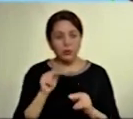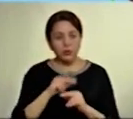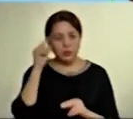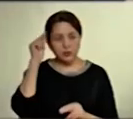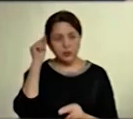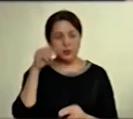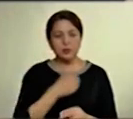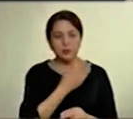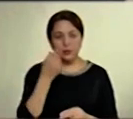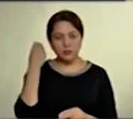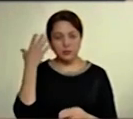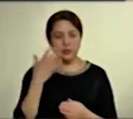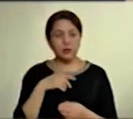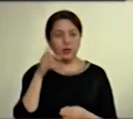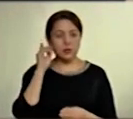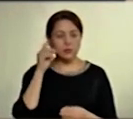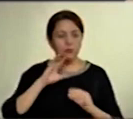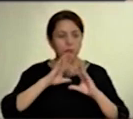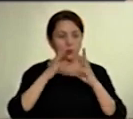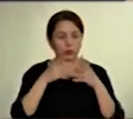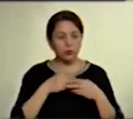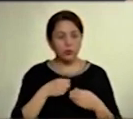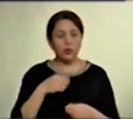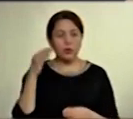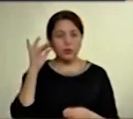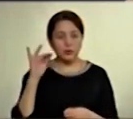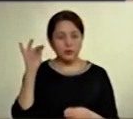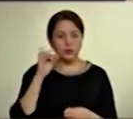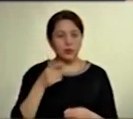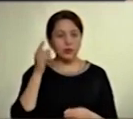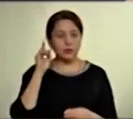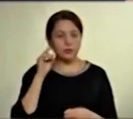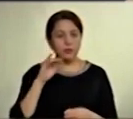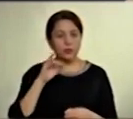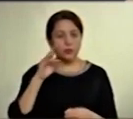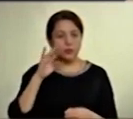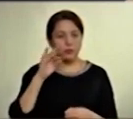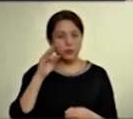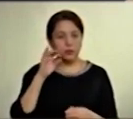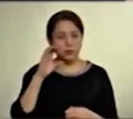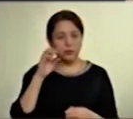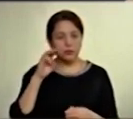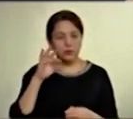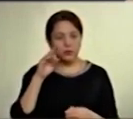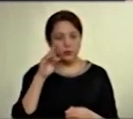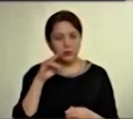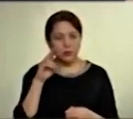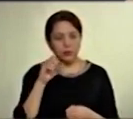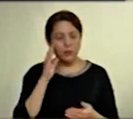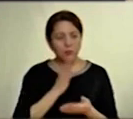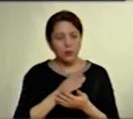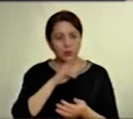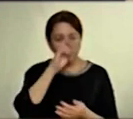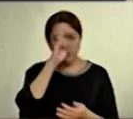dunyo tarixida qadimgi Yunoniston hududida mavjud bo'lgan shahar davlatlar va